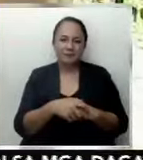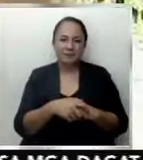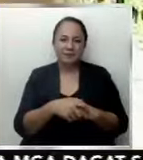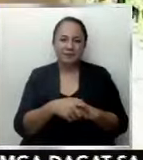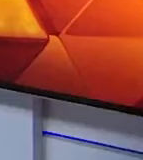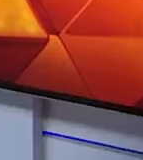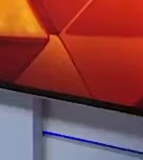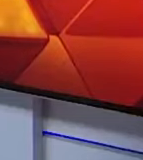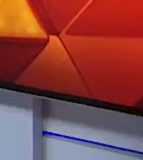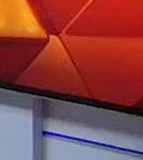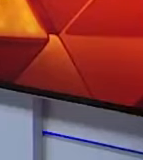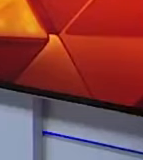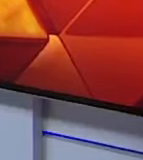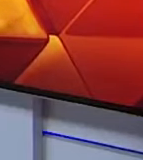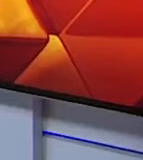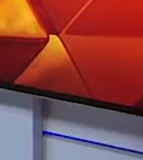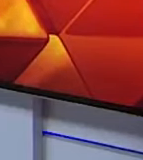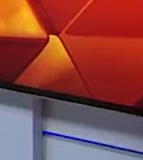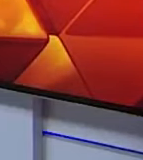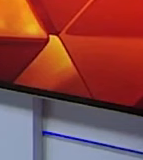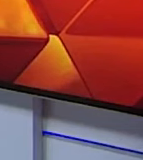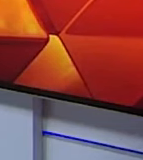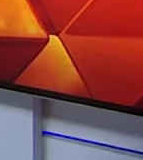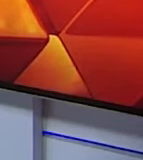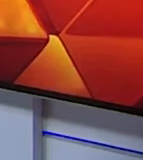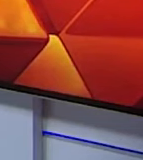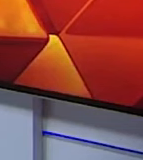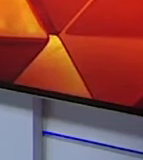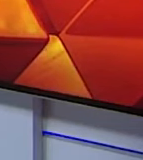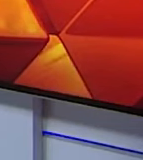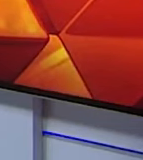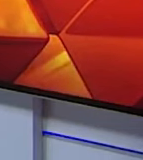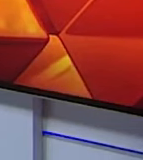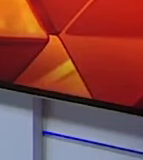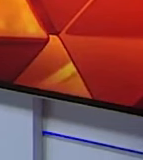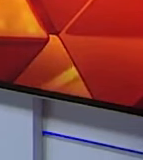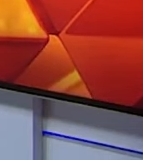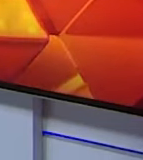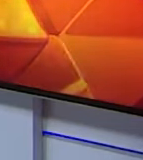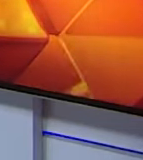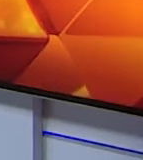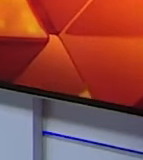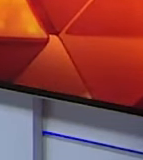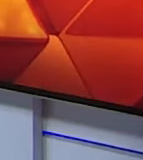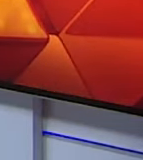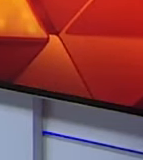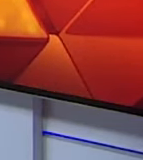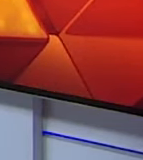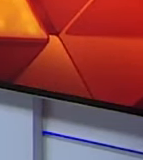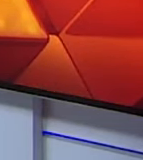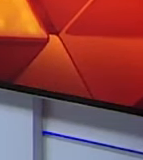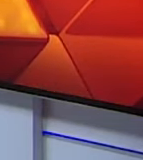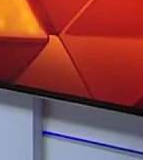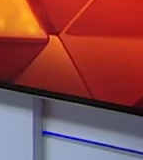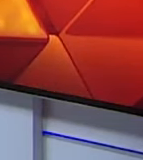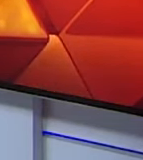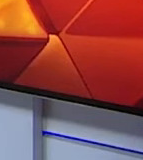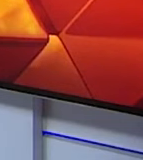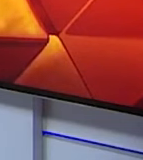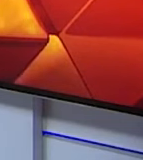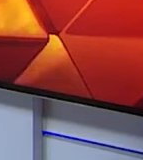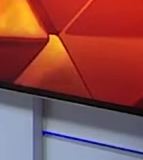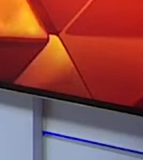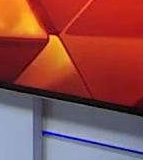Happenings. Para sa mas mahabang chikahan, visit and subscribe to GMA Integrated News on YouTube. At para sa mga kapuso